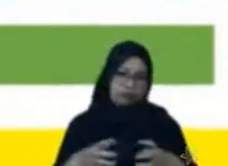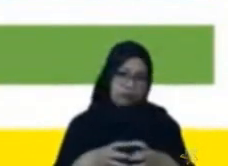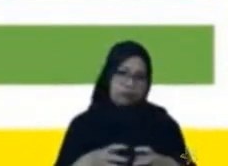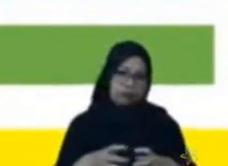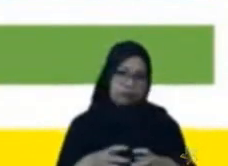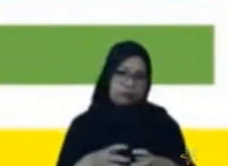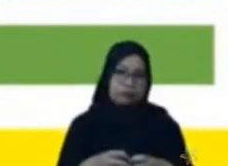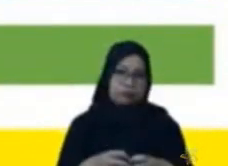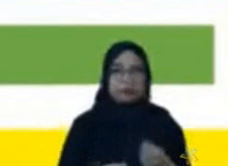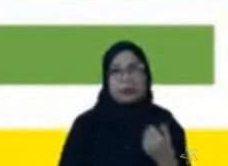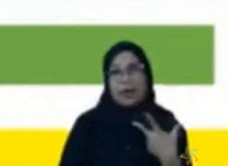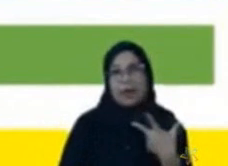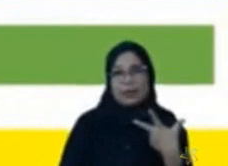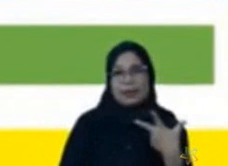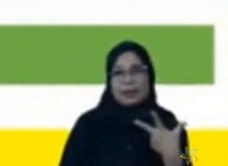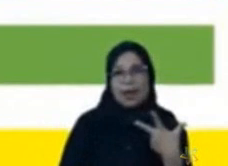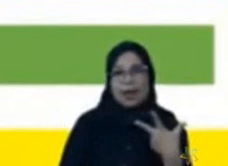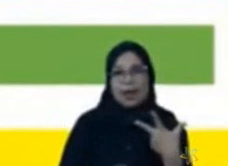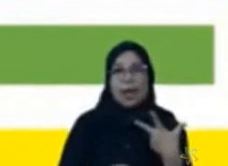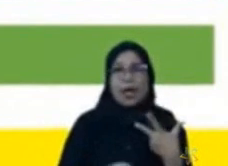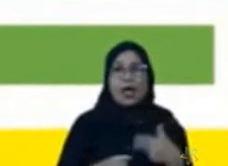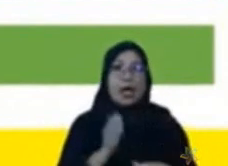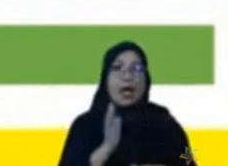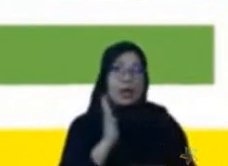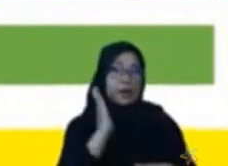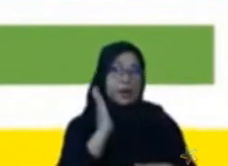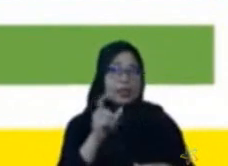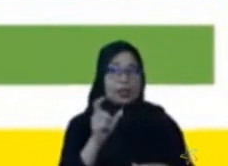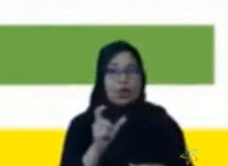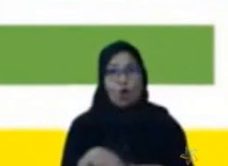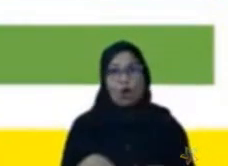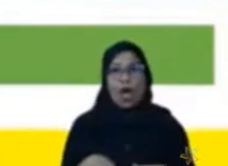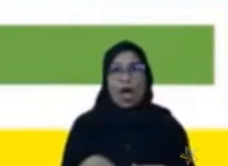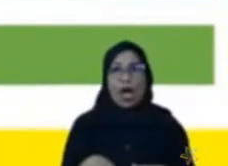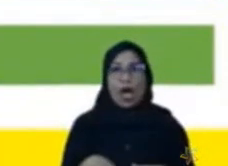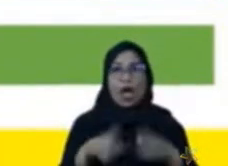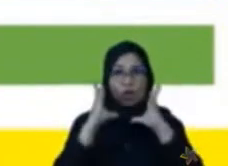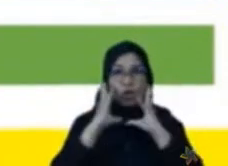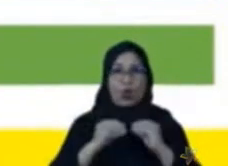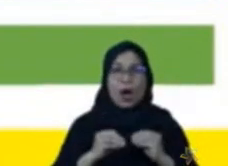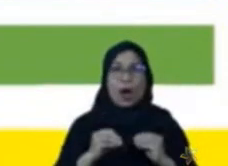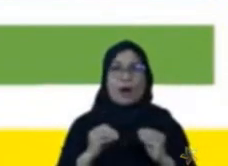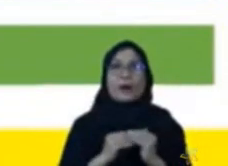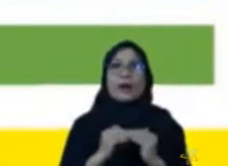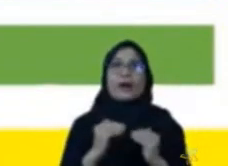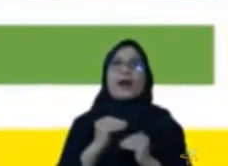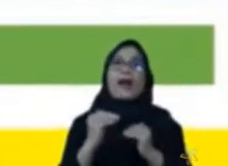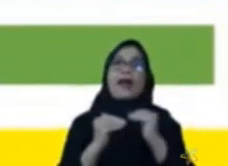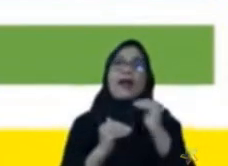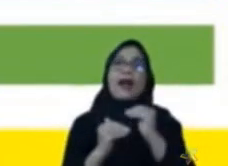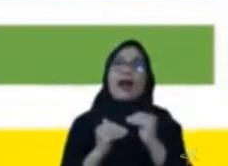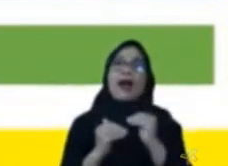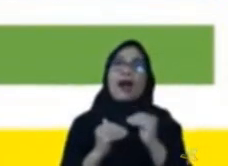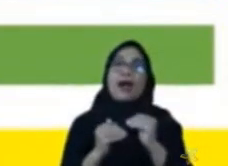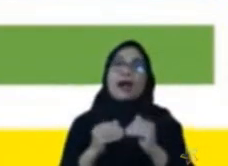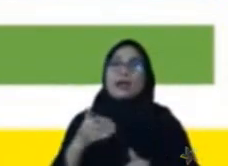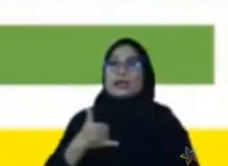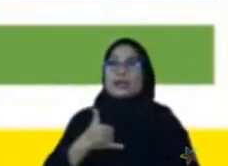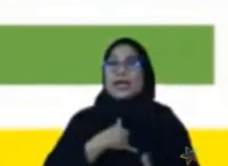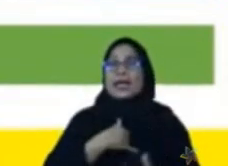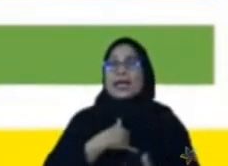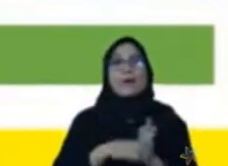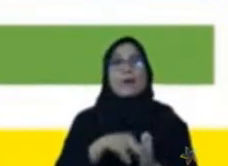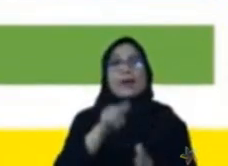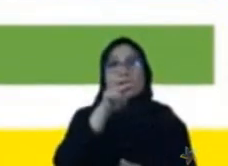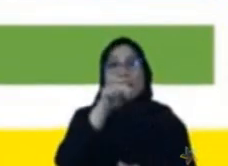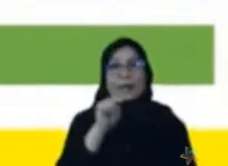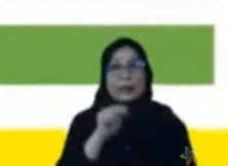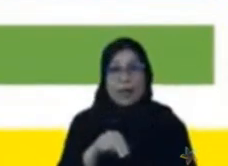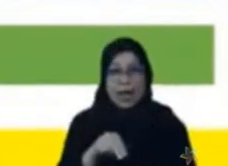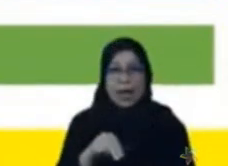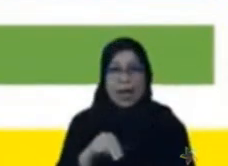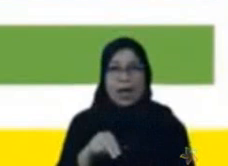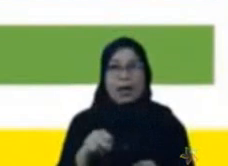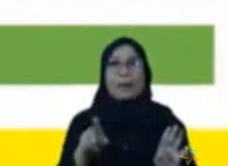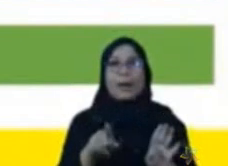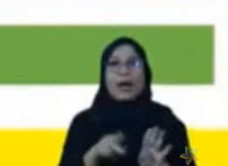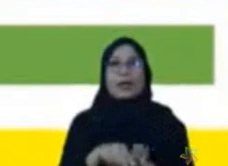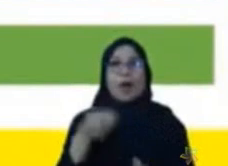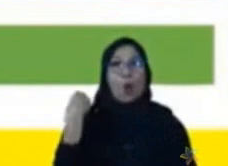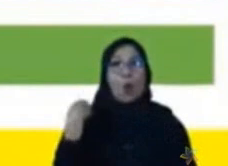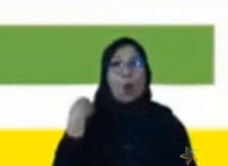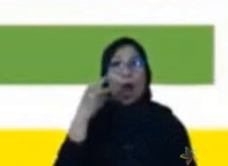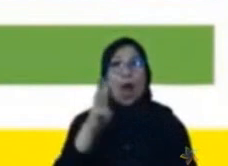Yang ketiga, refleksi orang tua via WhatsApp. Secara berkala itu saya bertanya kepada wali murid, atau wali murid